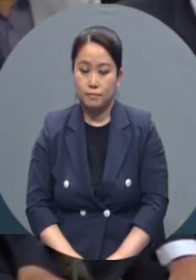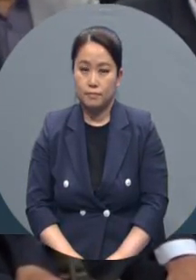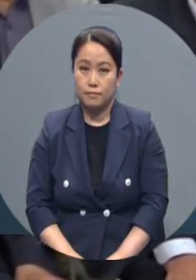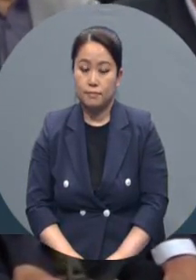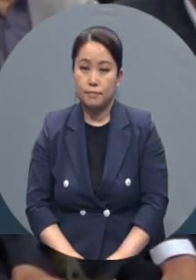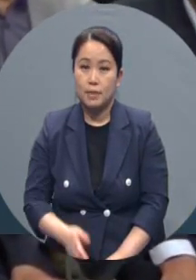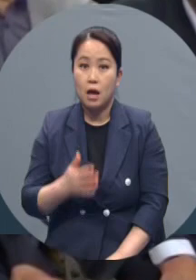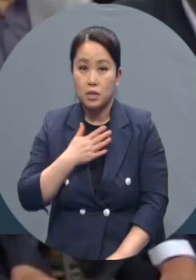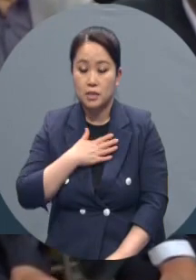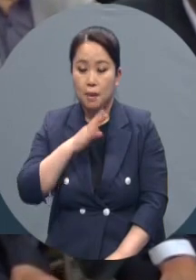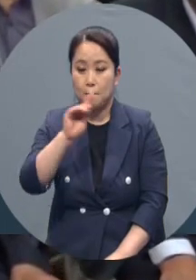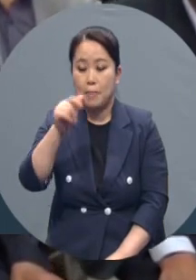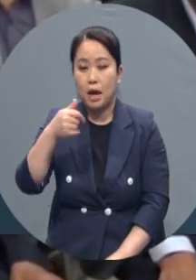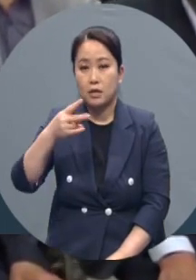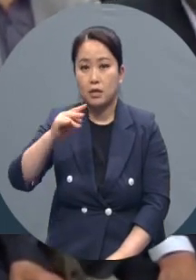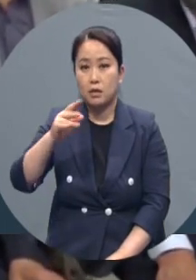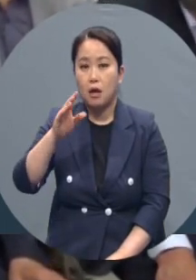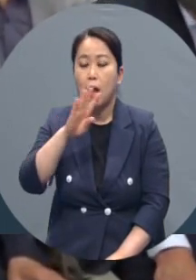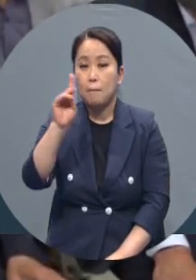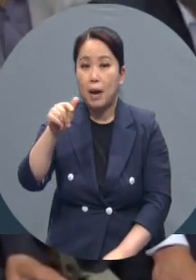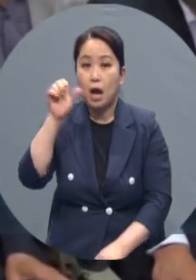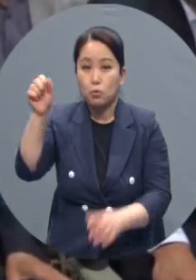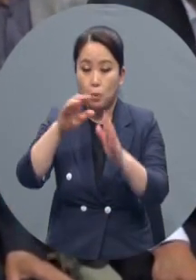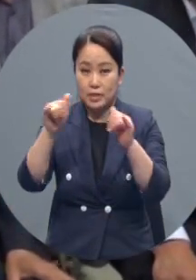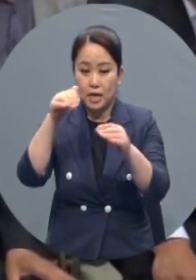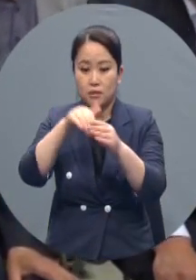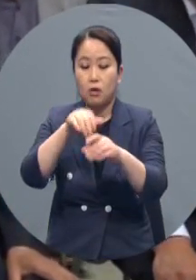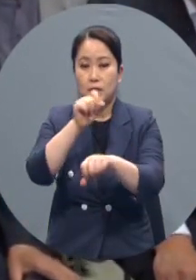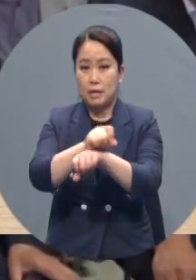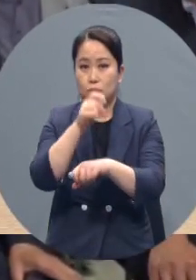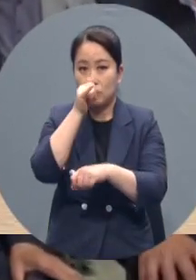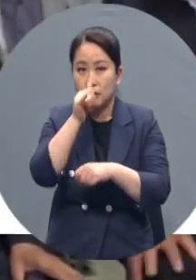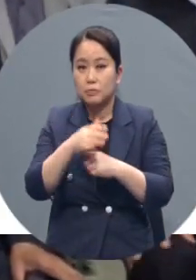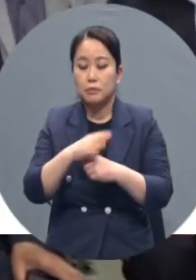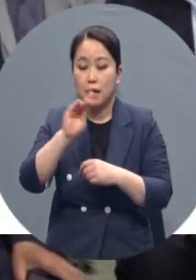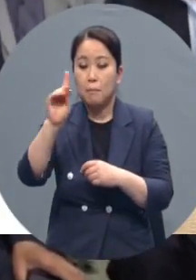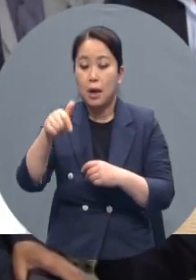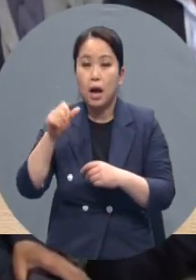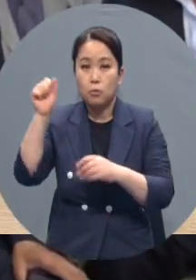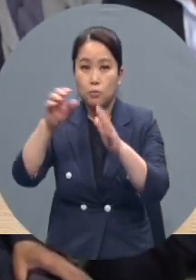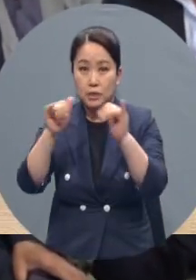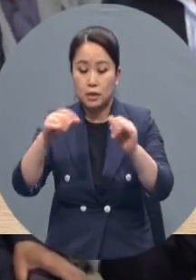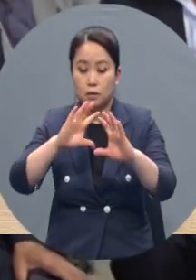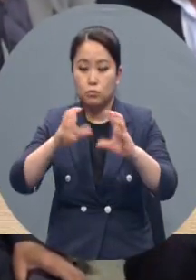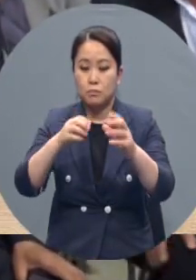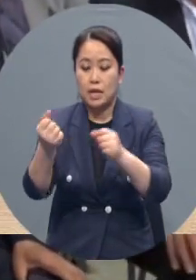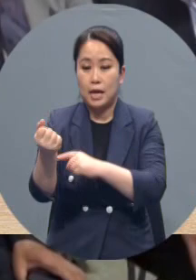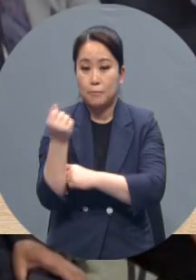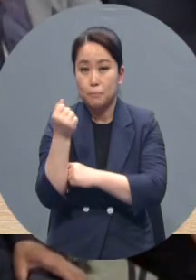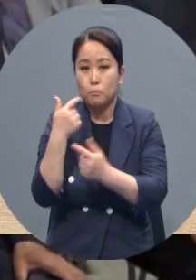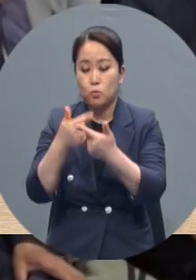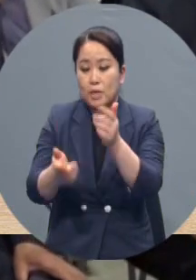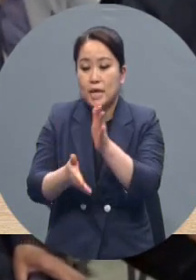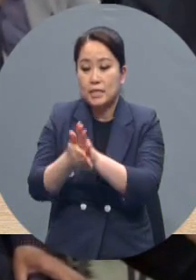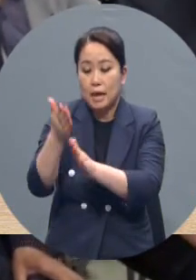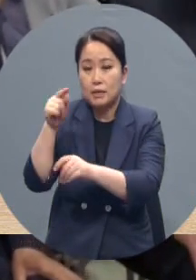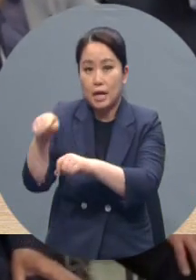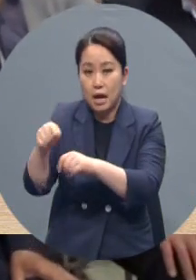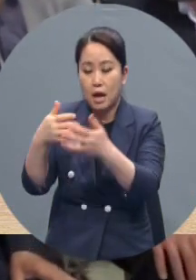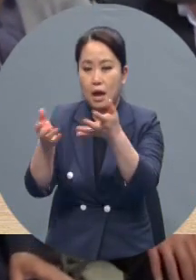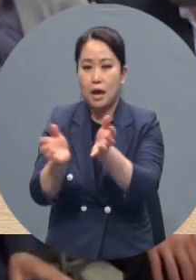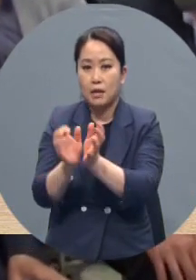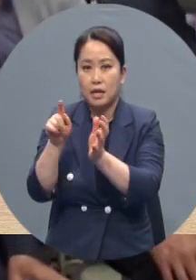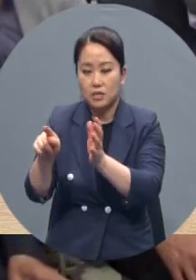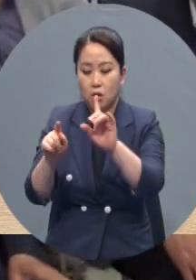네, 저는 지금 박형준 후보 선거 사무실에 나와 있습니다. 박형준 후보는 국민의힘 부산시당에서 16개